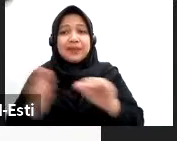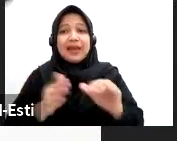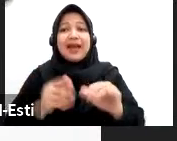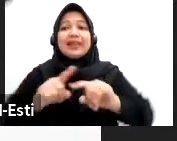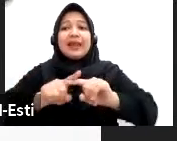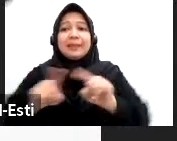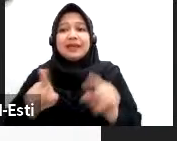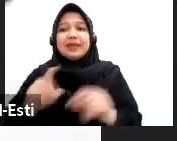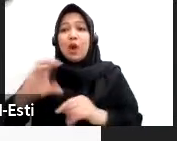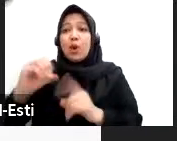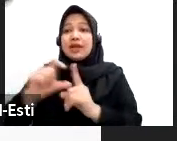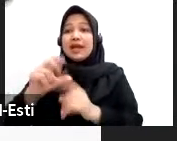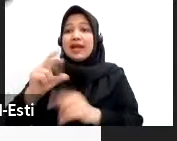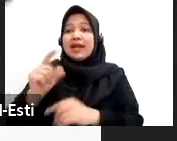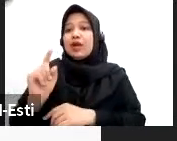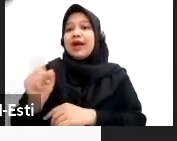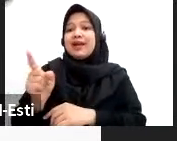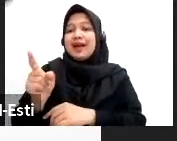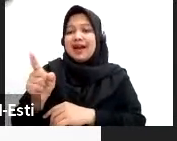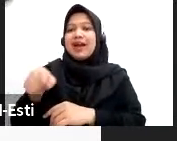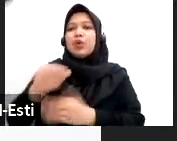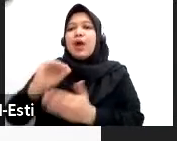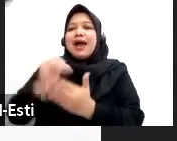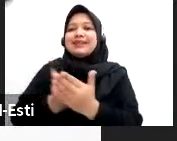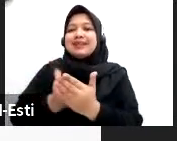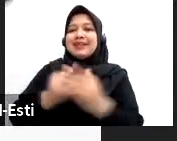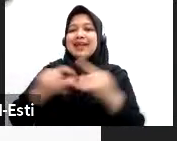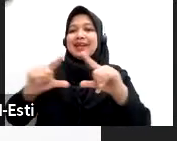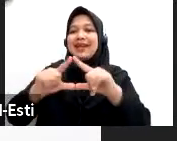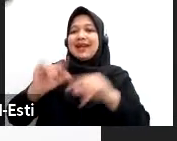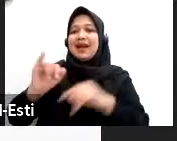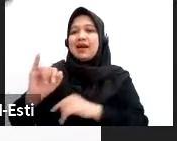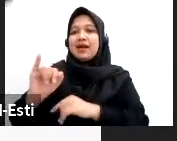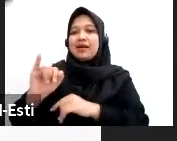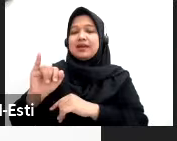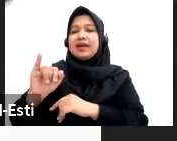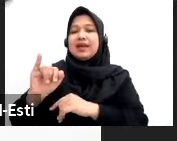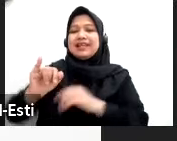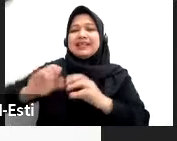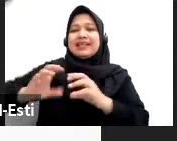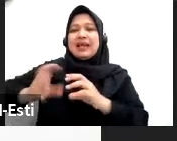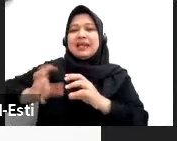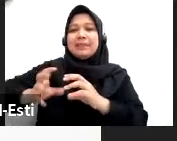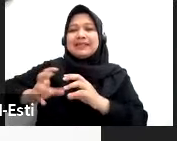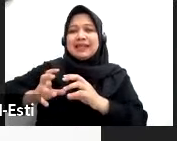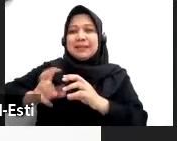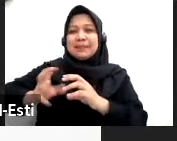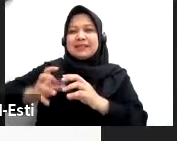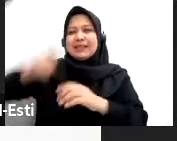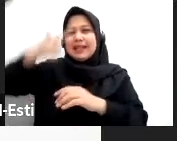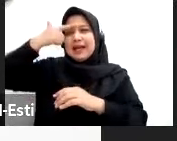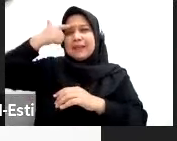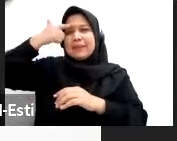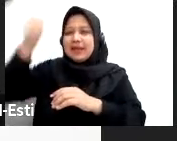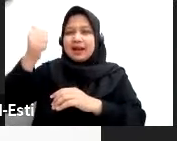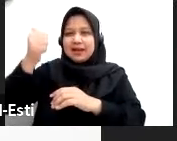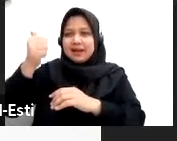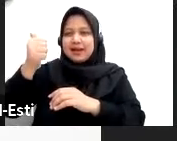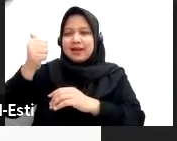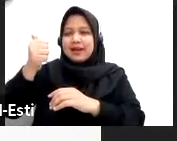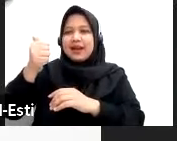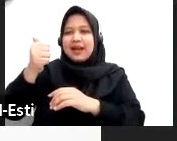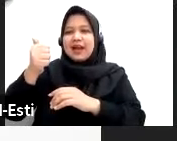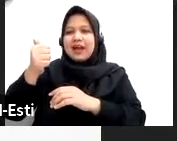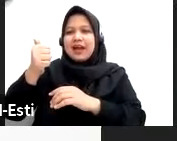dari artifisial intelijen sehingga itu apa mesin yang yang cerdas hidup bahkan